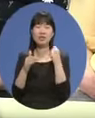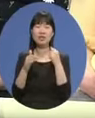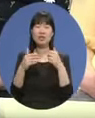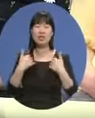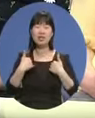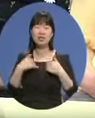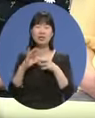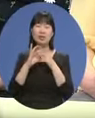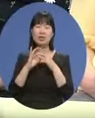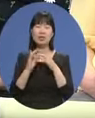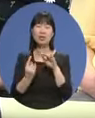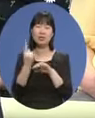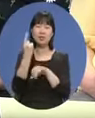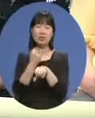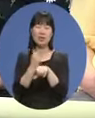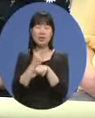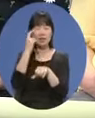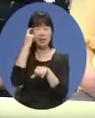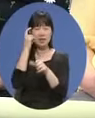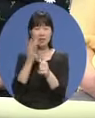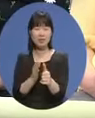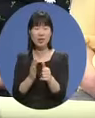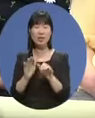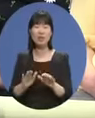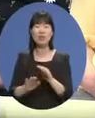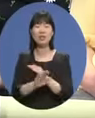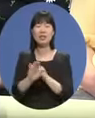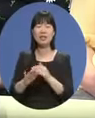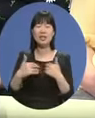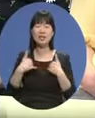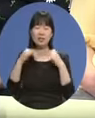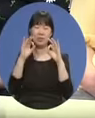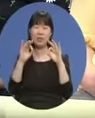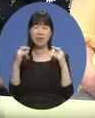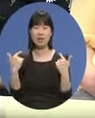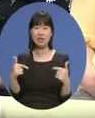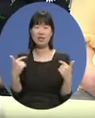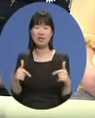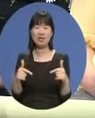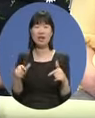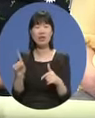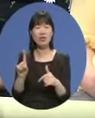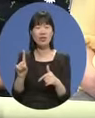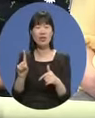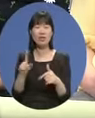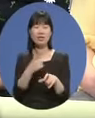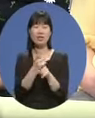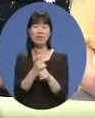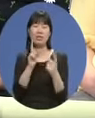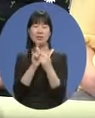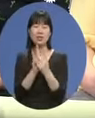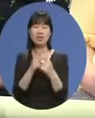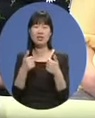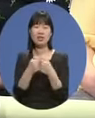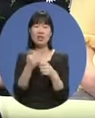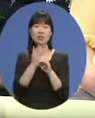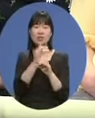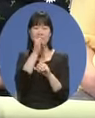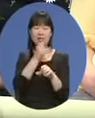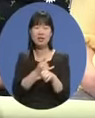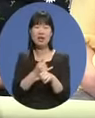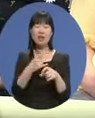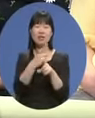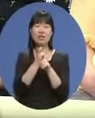게임을 통해서 높인다고 생각하시면 됩니다. 네. 우리가 이제 게임을 보면 항상 어떤 적과 맞서 싸우잖아요.